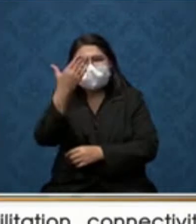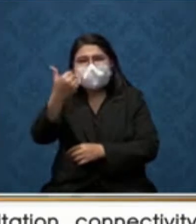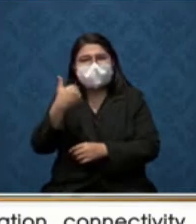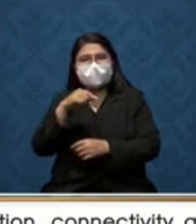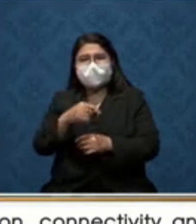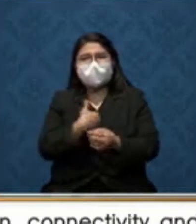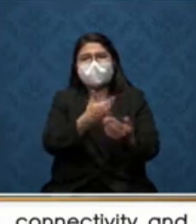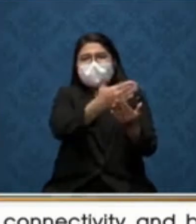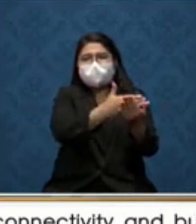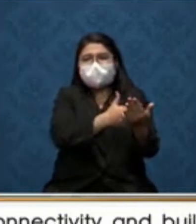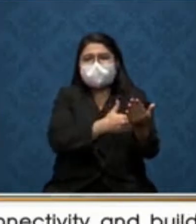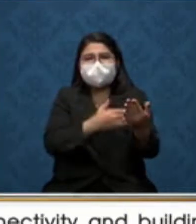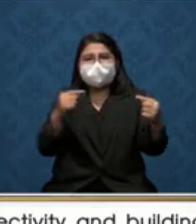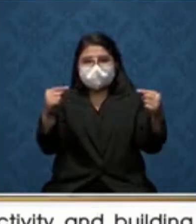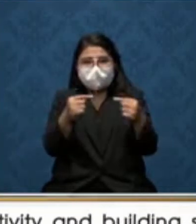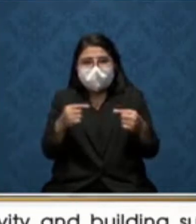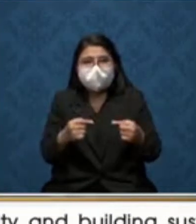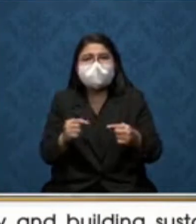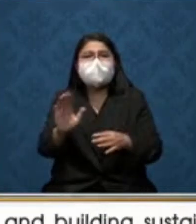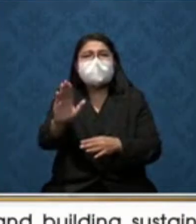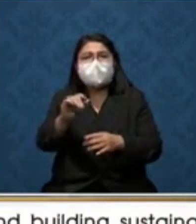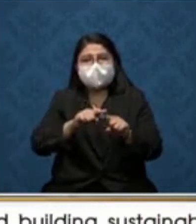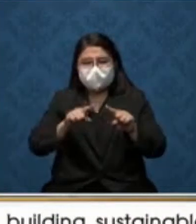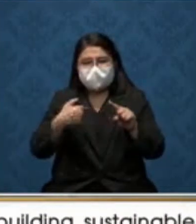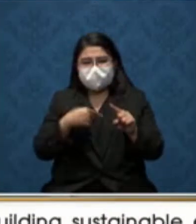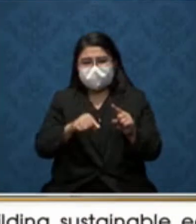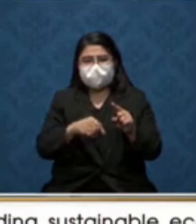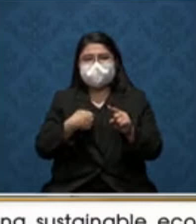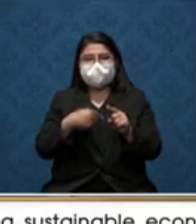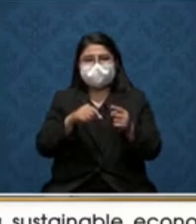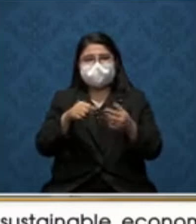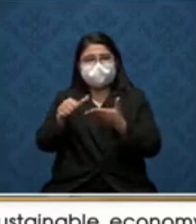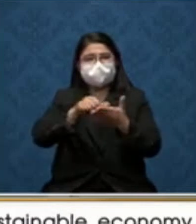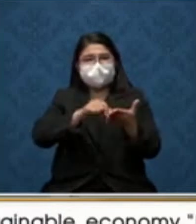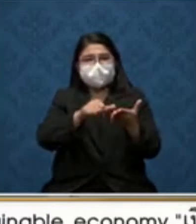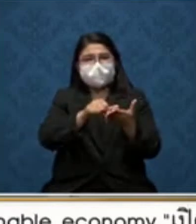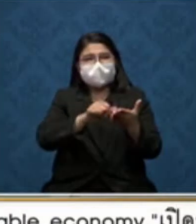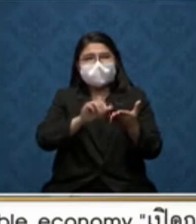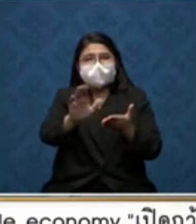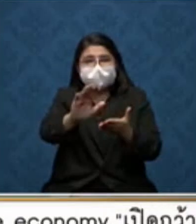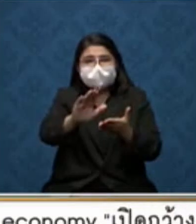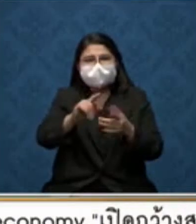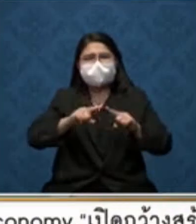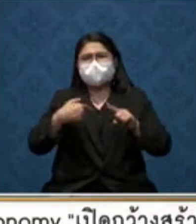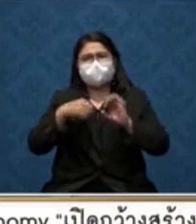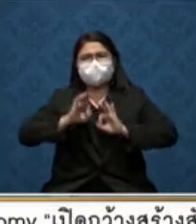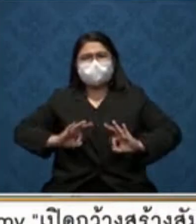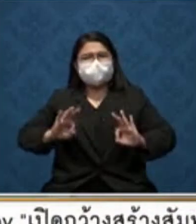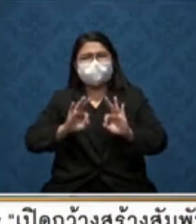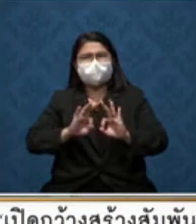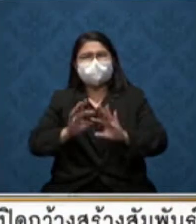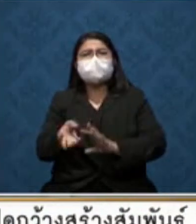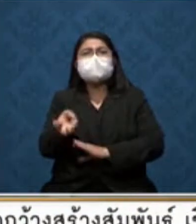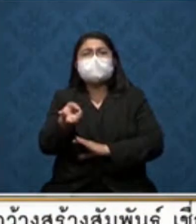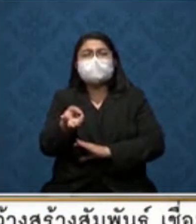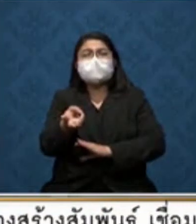บตมันต้องยứดโยงกับผัการอะไรบ้างมันก็จะทำให้อำนาจของการกำกับอาจจะไมเป็ไปตามกฎหมายก